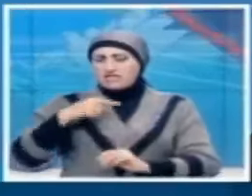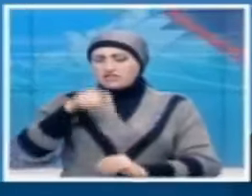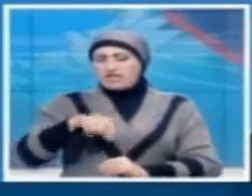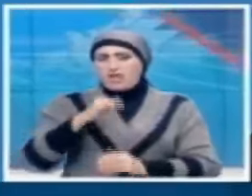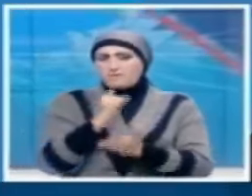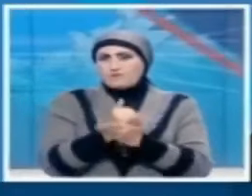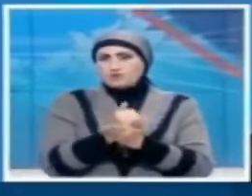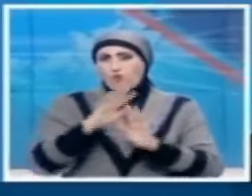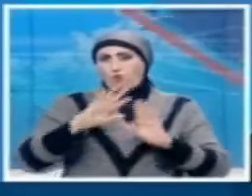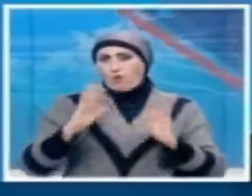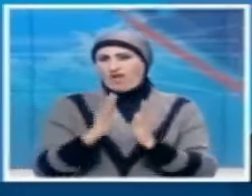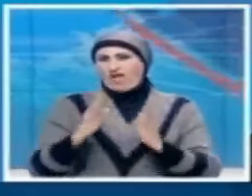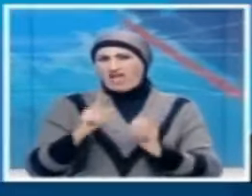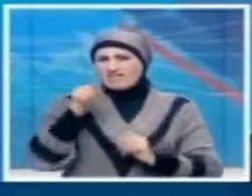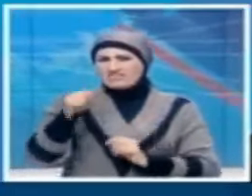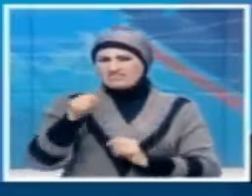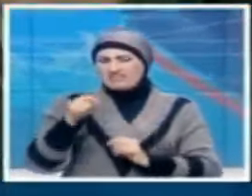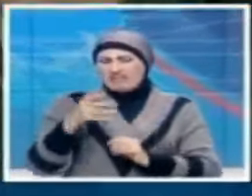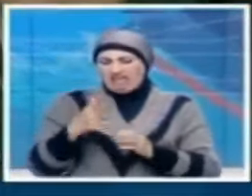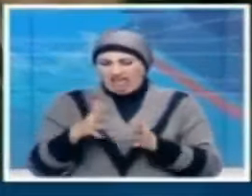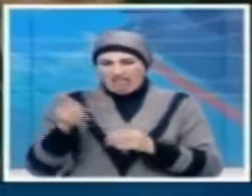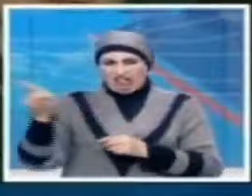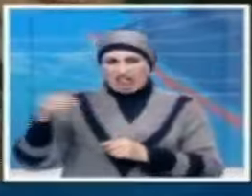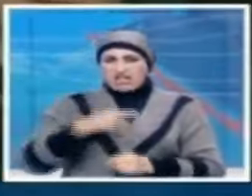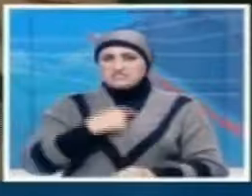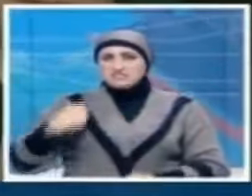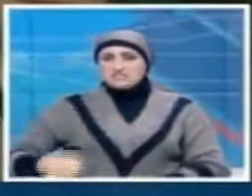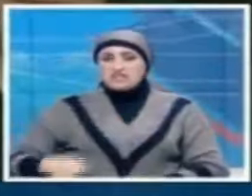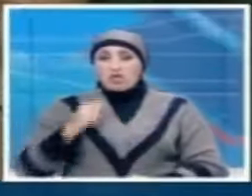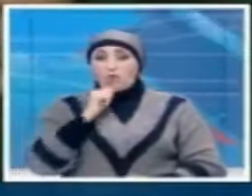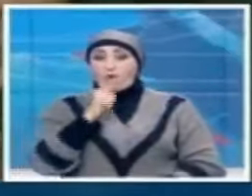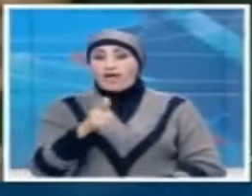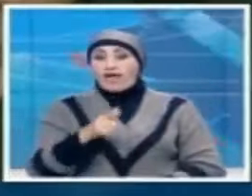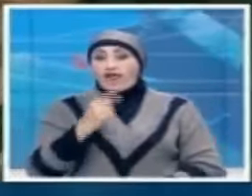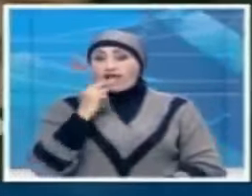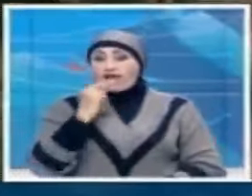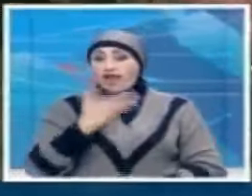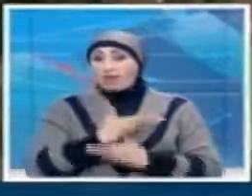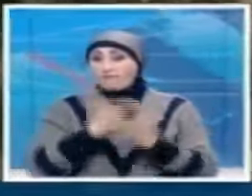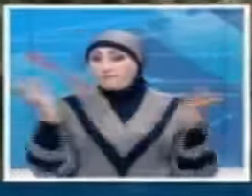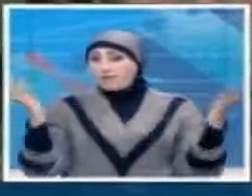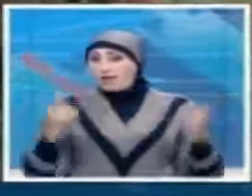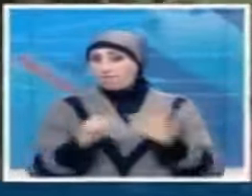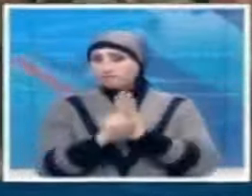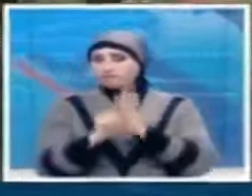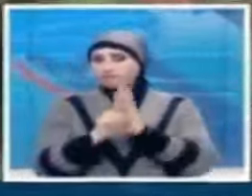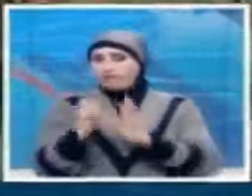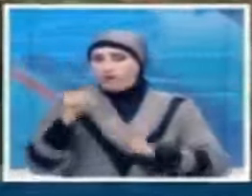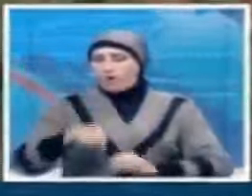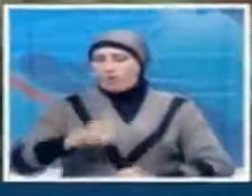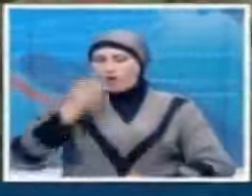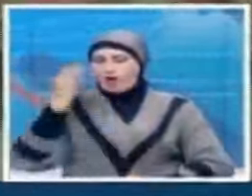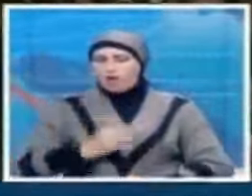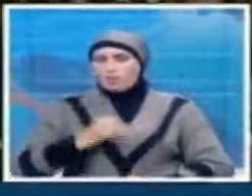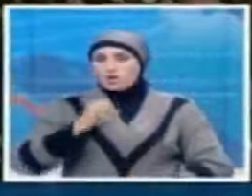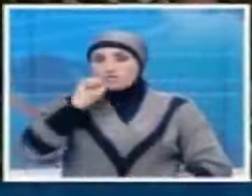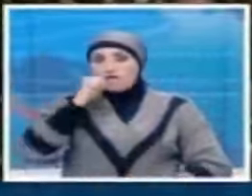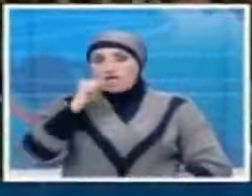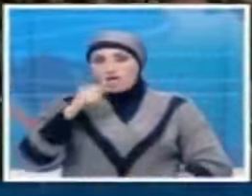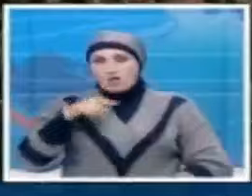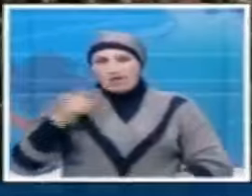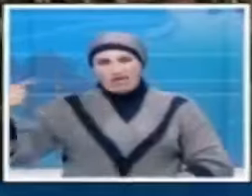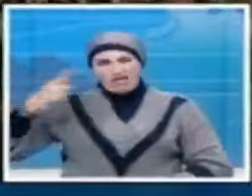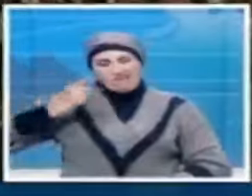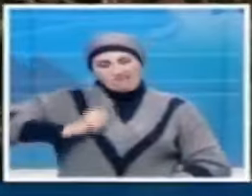في مواجهة ما أسماه الترهيب الصيني، وقال في كلمة له أمام أنصاره أنه مصمم على حماية تايوان